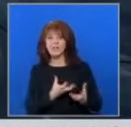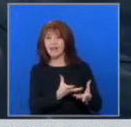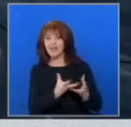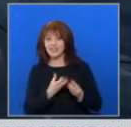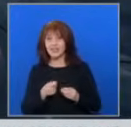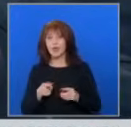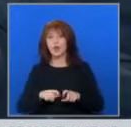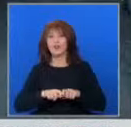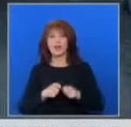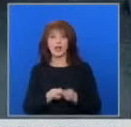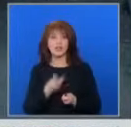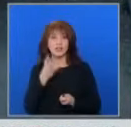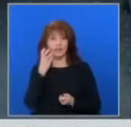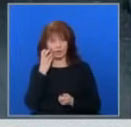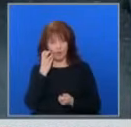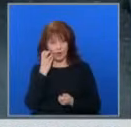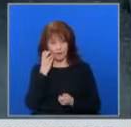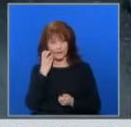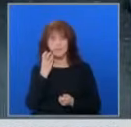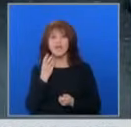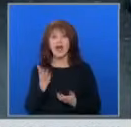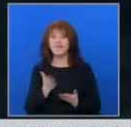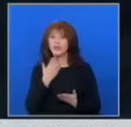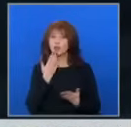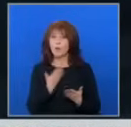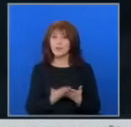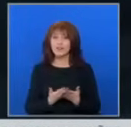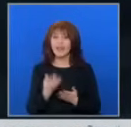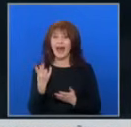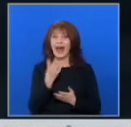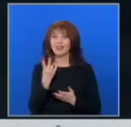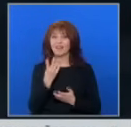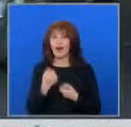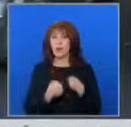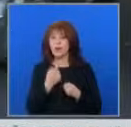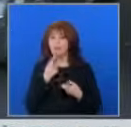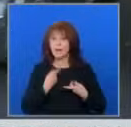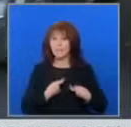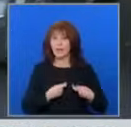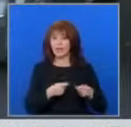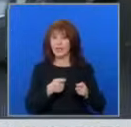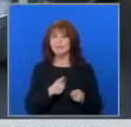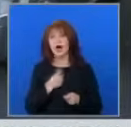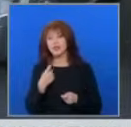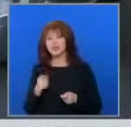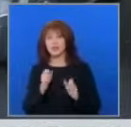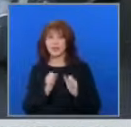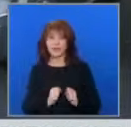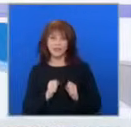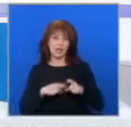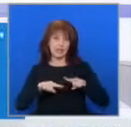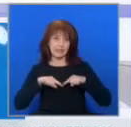подобни нарушители в Бургаско. Агенцията по приходите вече обявила първите 2 от тях на търг за продажба. За останалите се чака съдебно